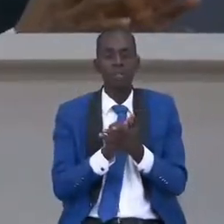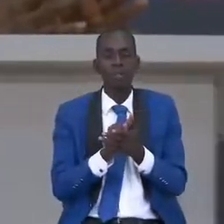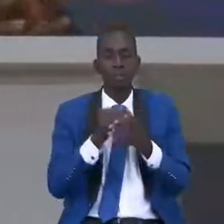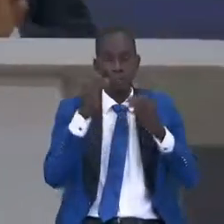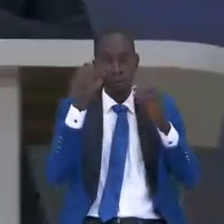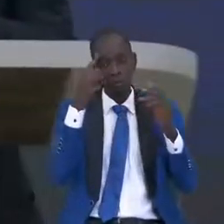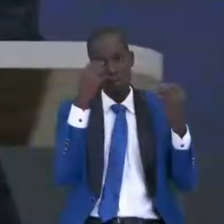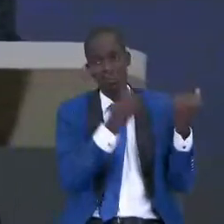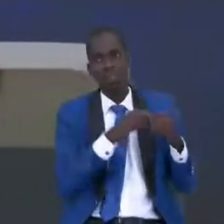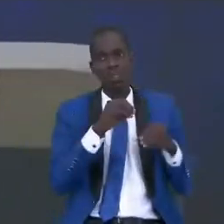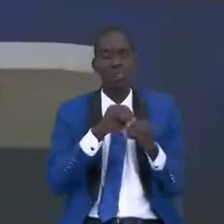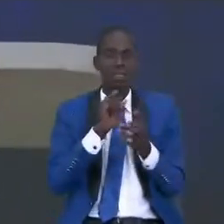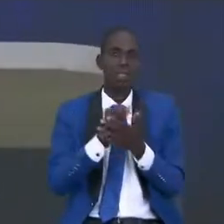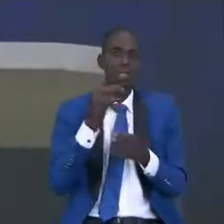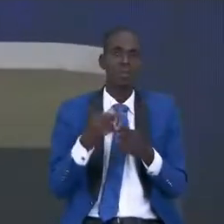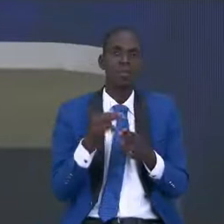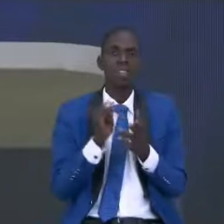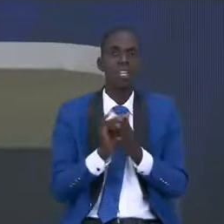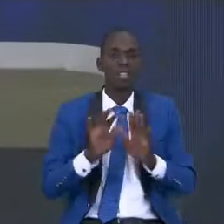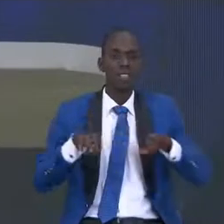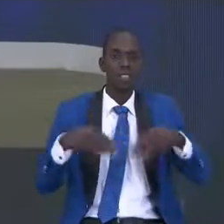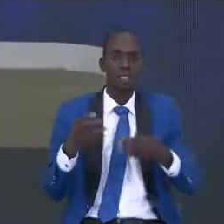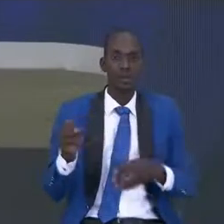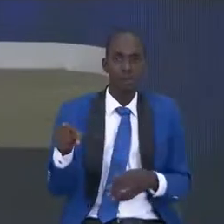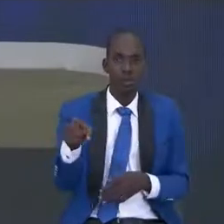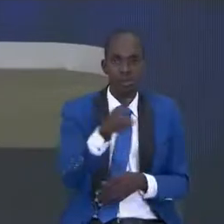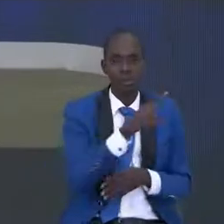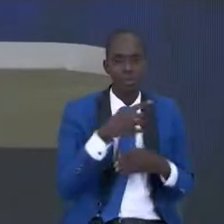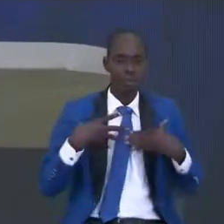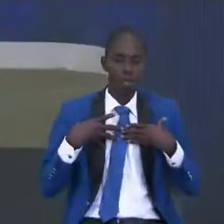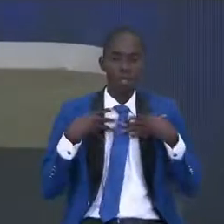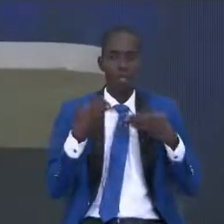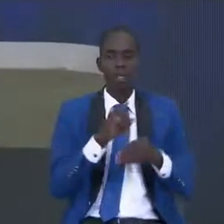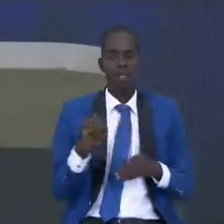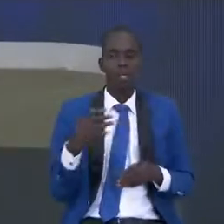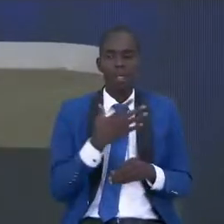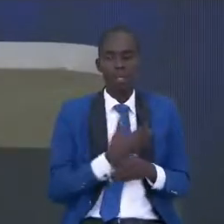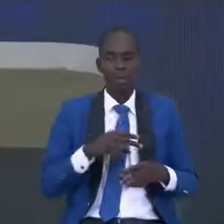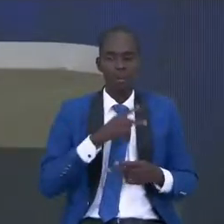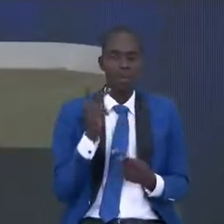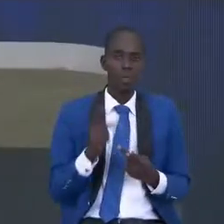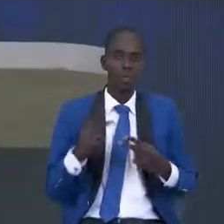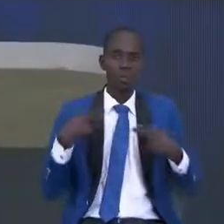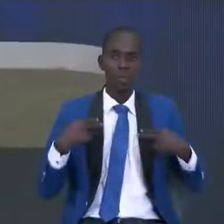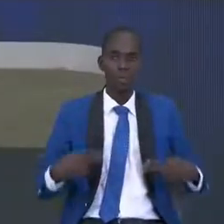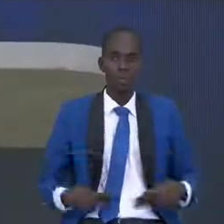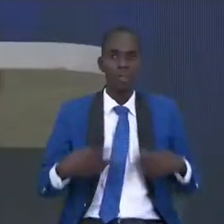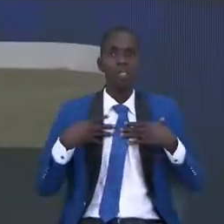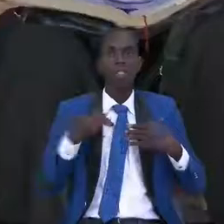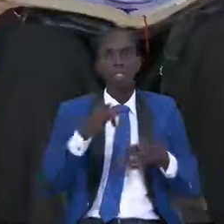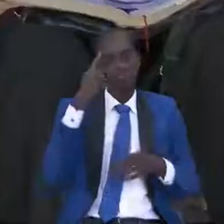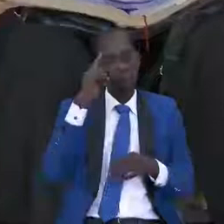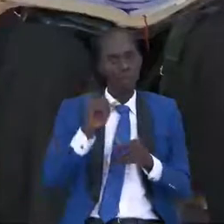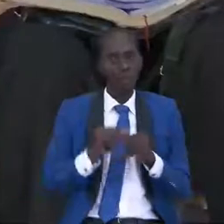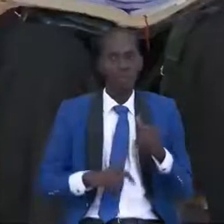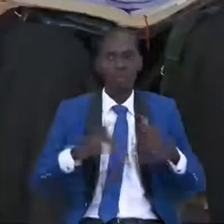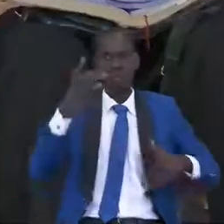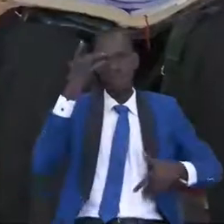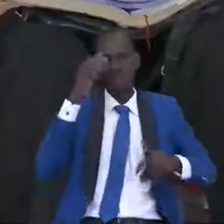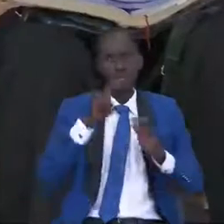qu'il te donne, la guérison. Et la bonne santé, la guérison pour tout